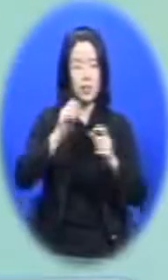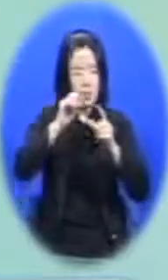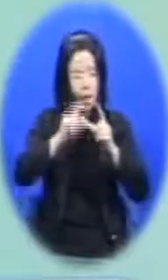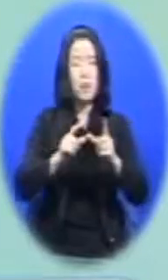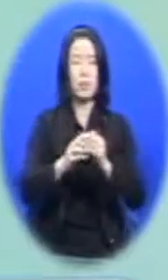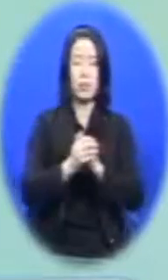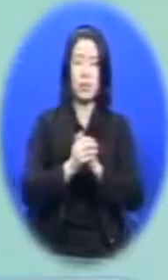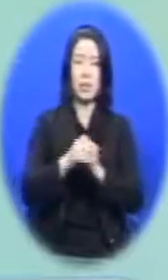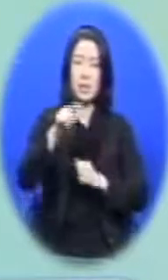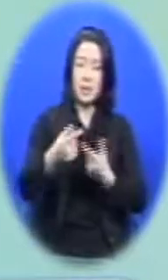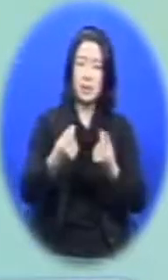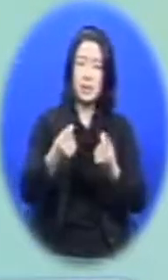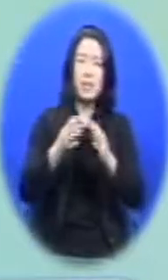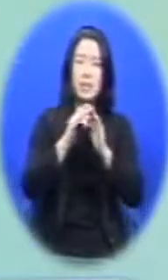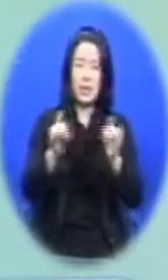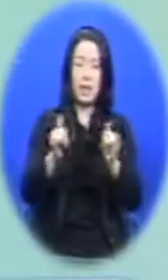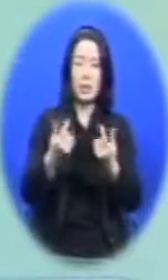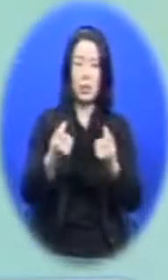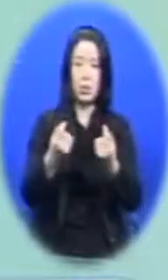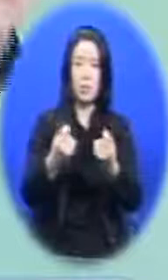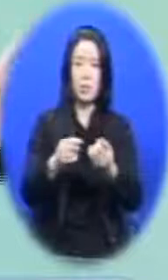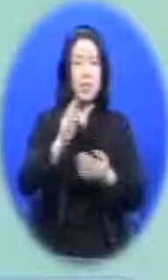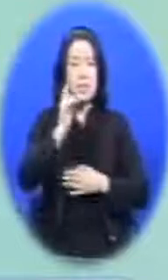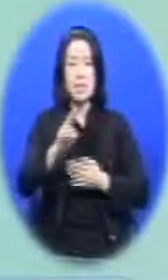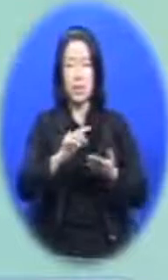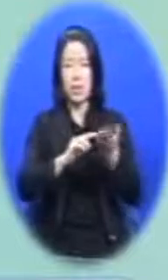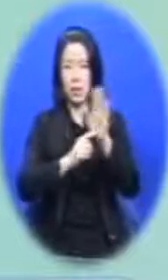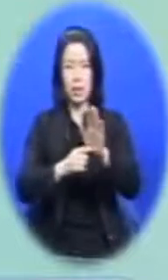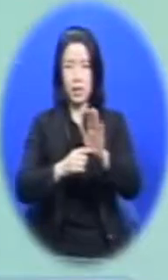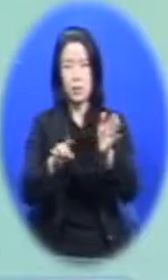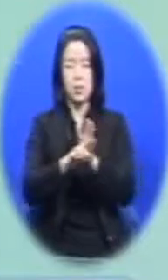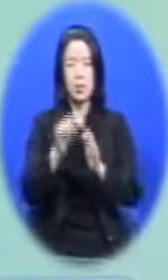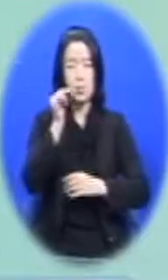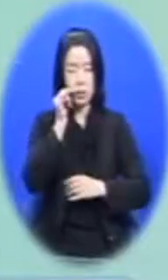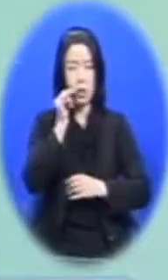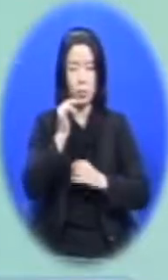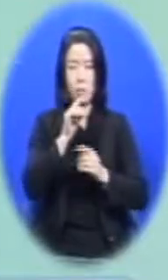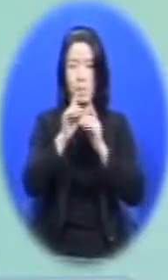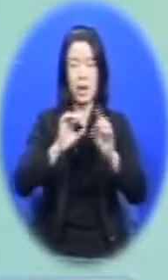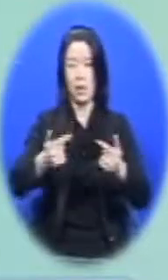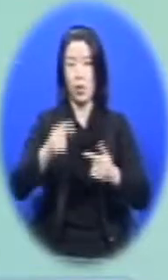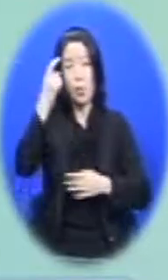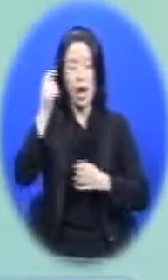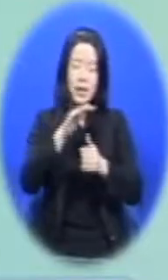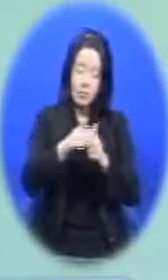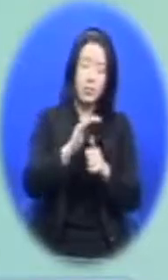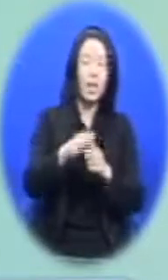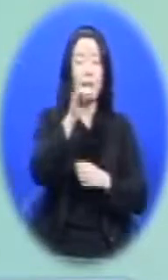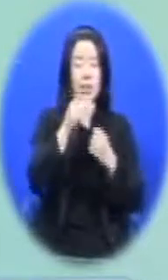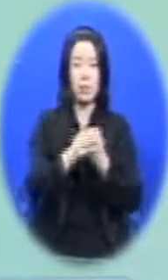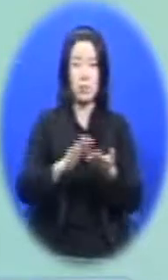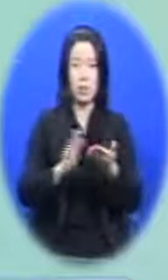대부분은요, 그 사람처럼 노골적으로 못 믿겠다고 말을 안 해요. 착하니까. 네.